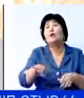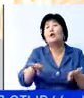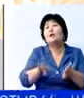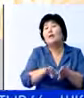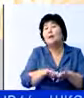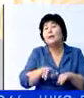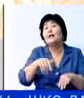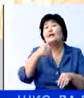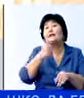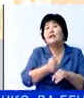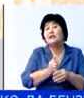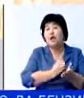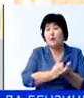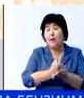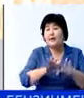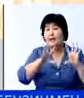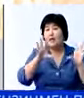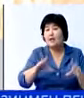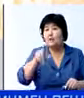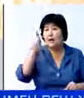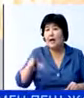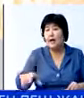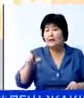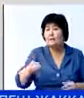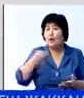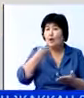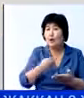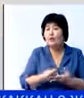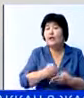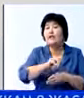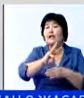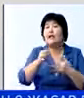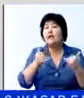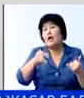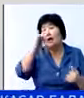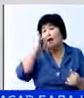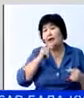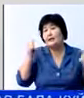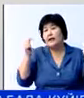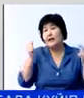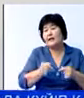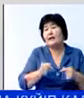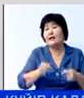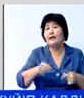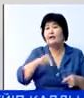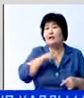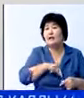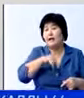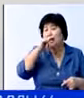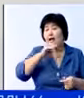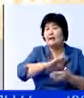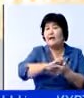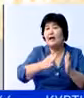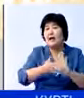негізгі бағыты жалпы адамзатты құндылықтарды дәріптеу. Оның ішінде қазаққа тән менталитетті, қазақ халқында